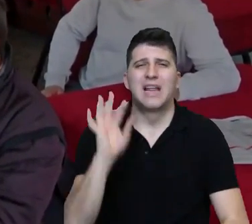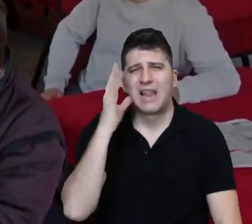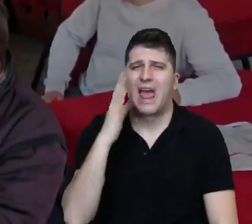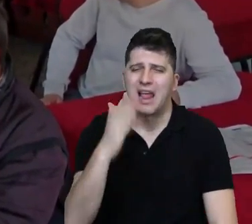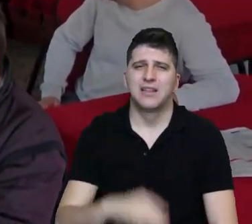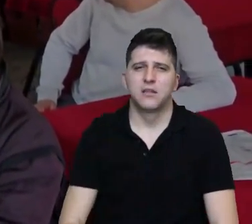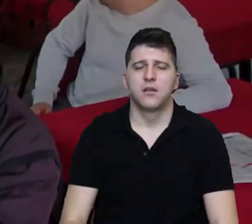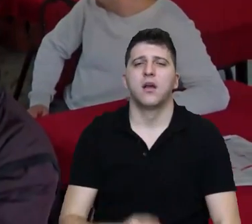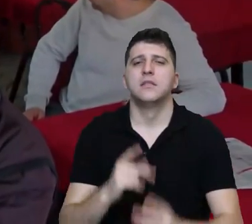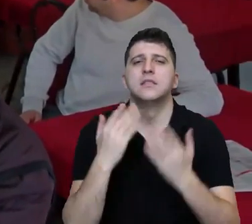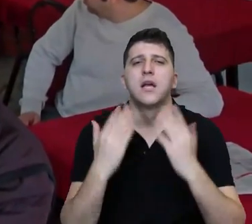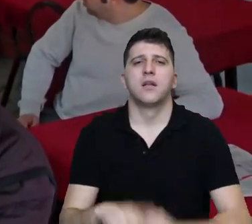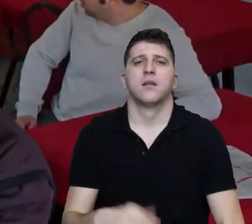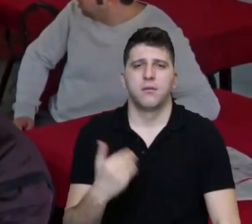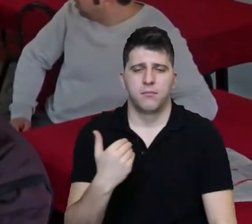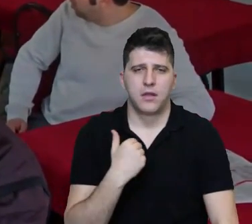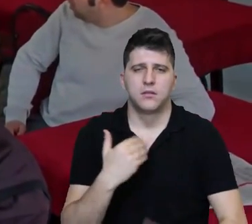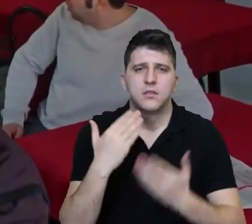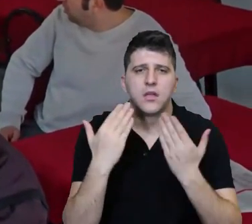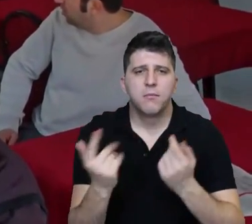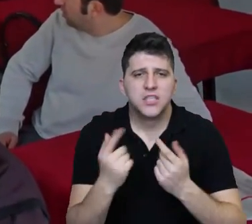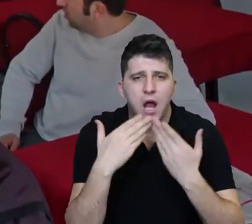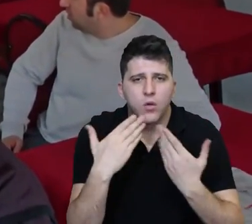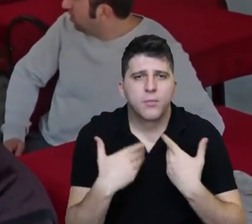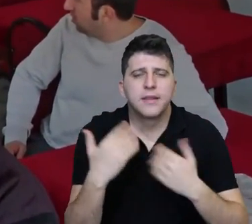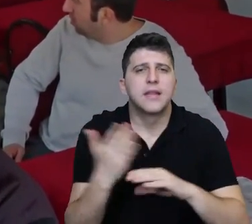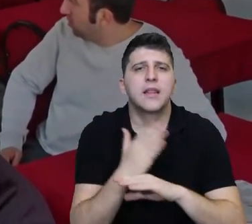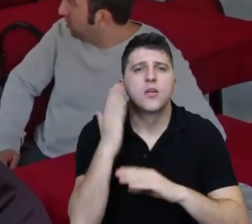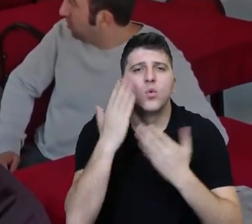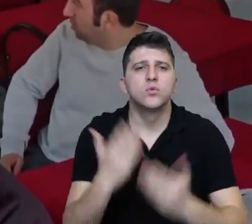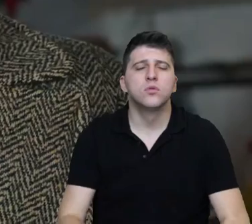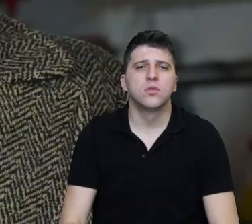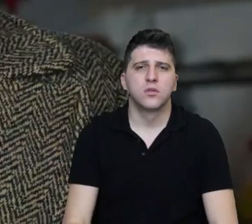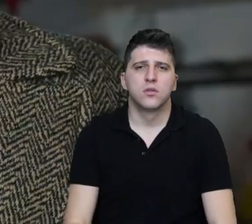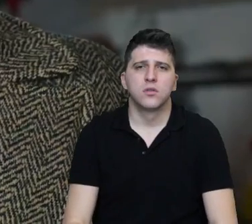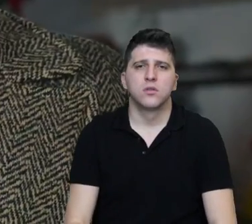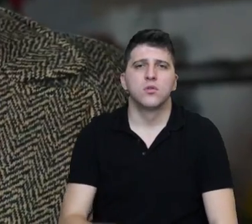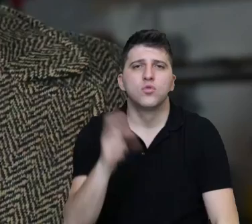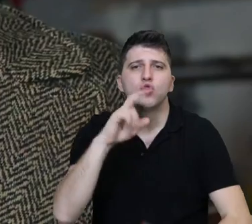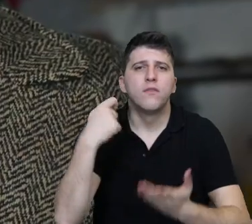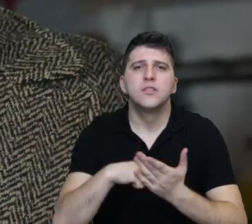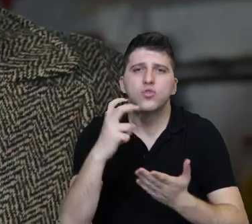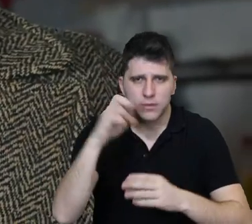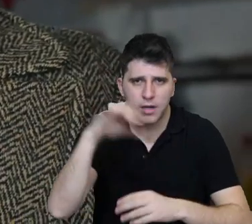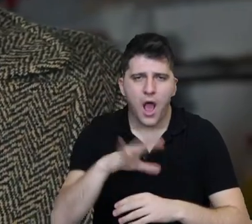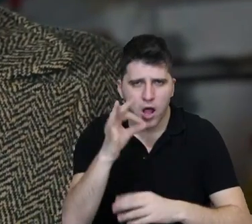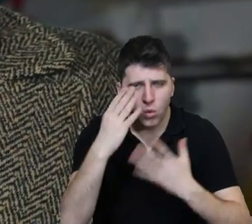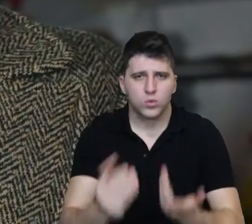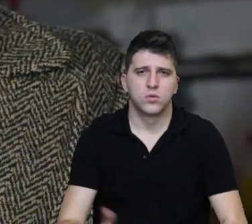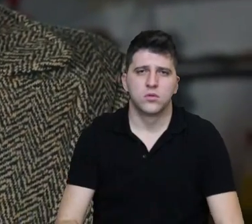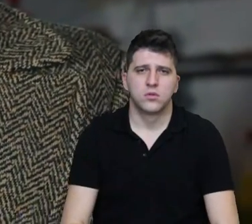herhalde. Hayır yani beni lan bir ya bir şey anladı yok. Ne gidiyorsunuz ya? Gittiler. Döviz ne oldu? Döviz bıraksanız mı? Altın da